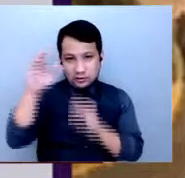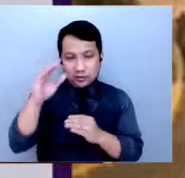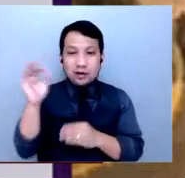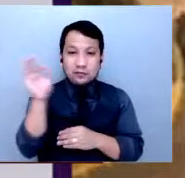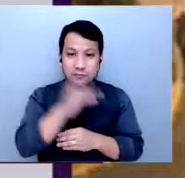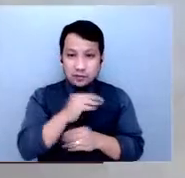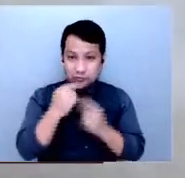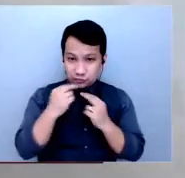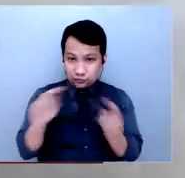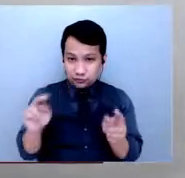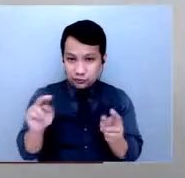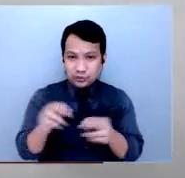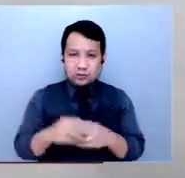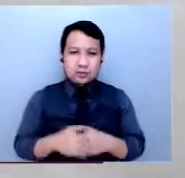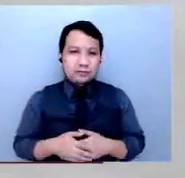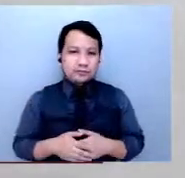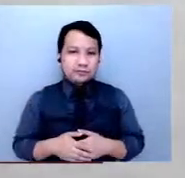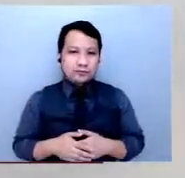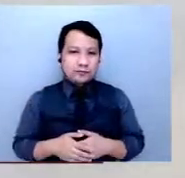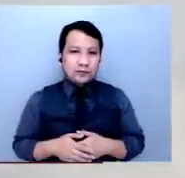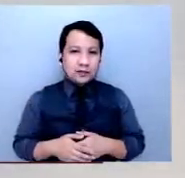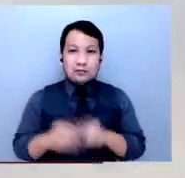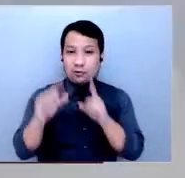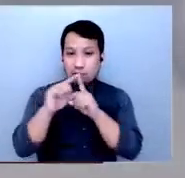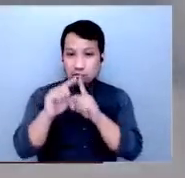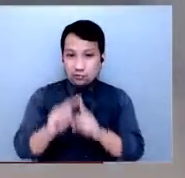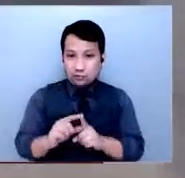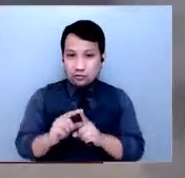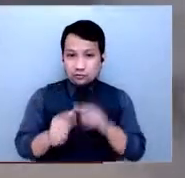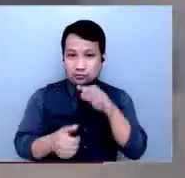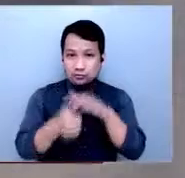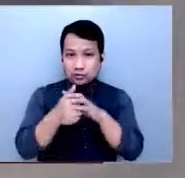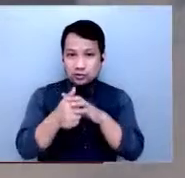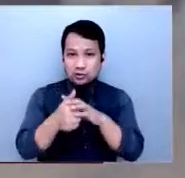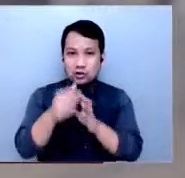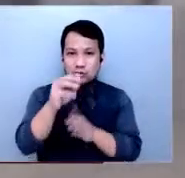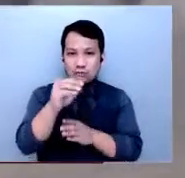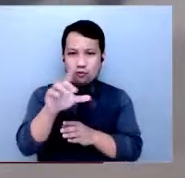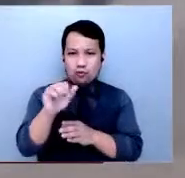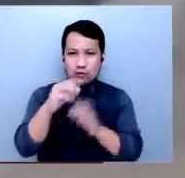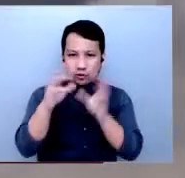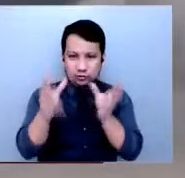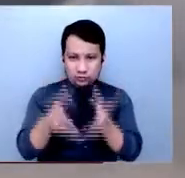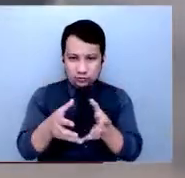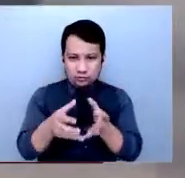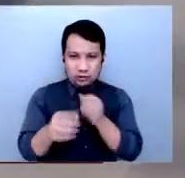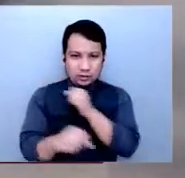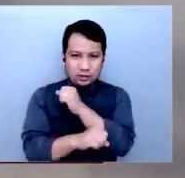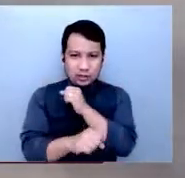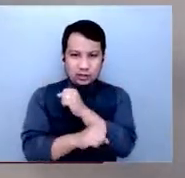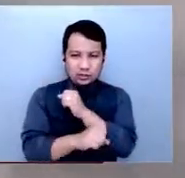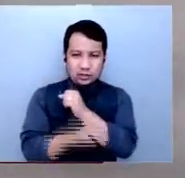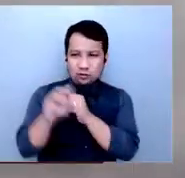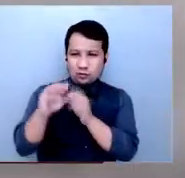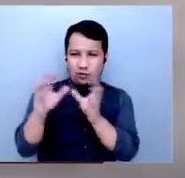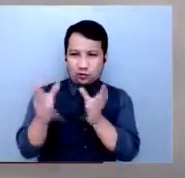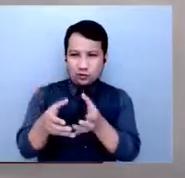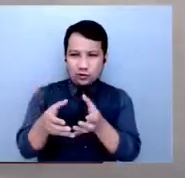ngayon. Nangibabaw naman ang mga salitang MOA Globe. Nanakawin ko ang MOA Globe,